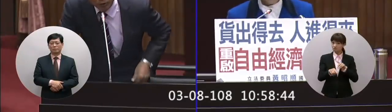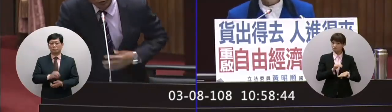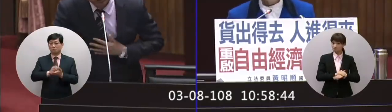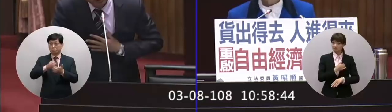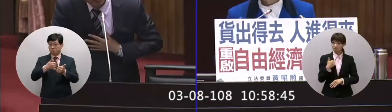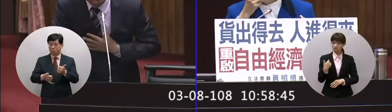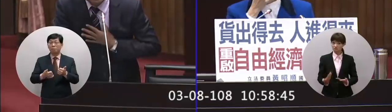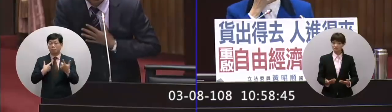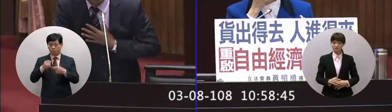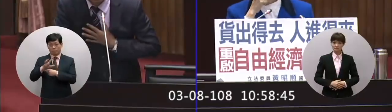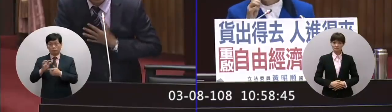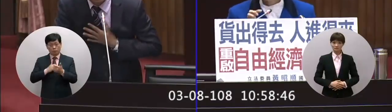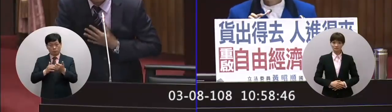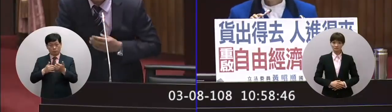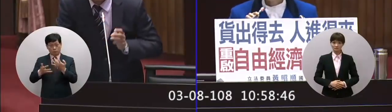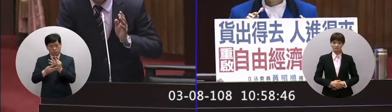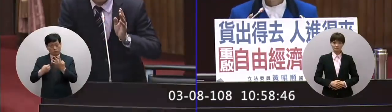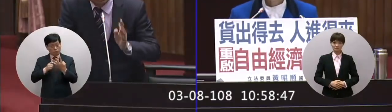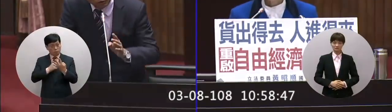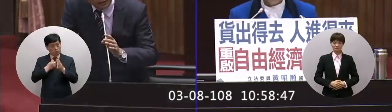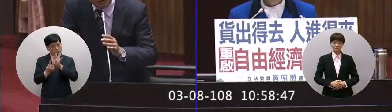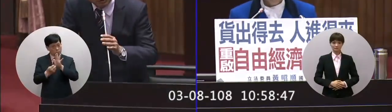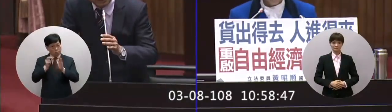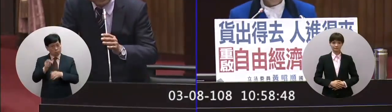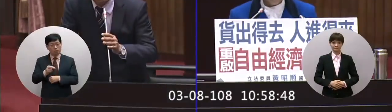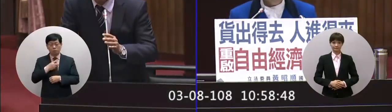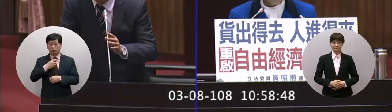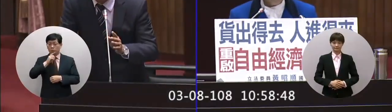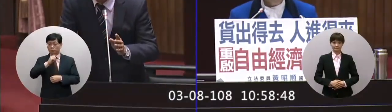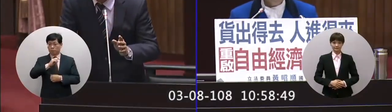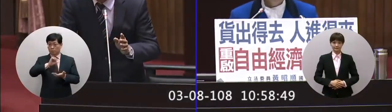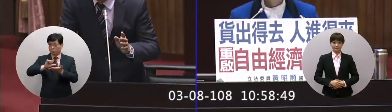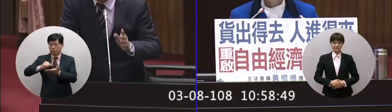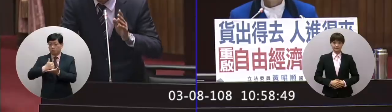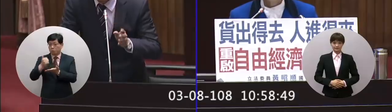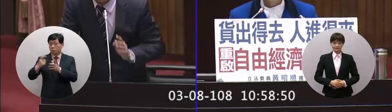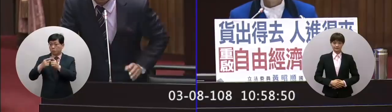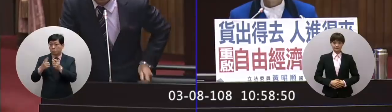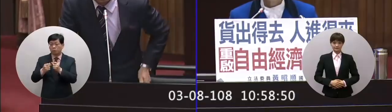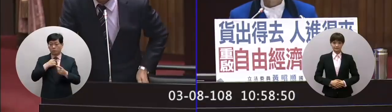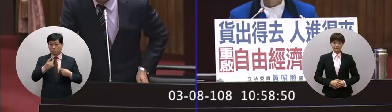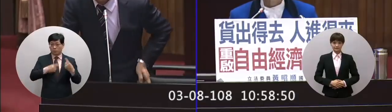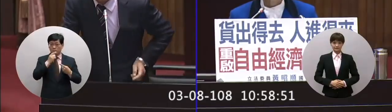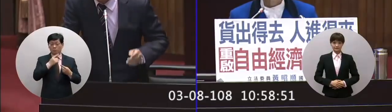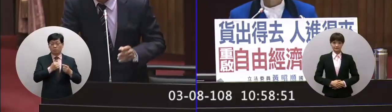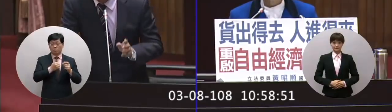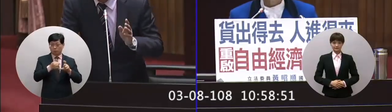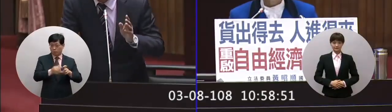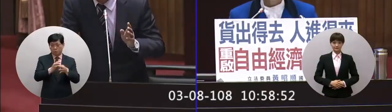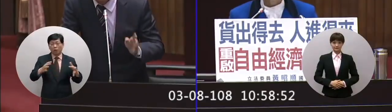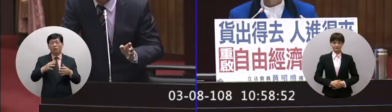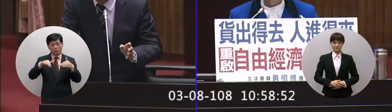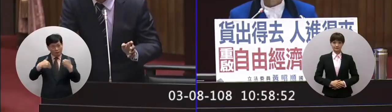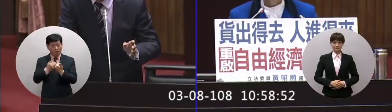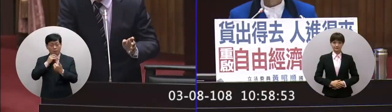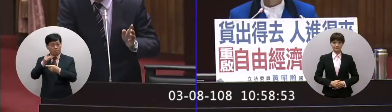各位朋友，我从农业部门角度出发，农产品外销到日本，其实跟自由经济示范区是没关，反而是